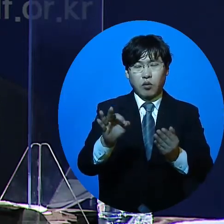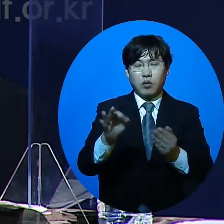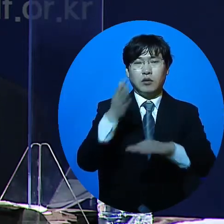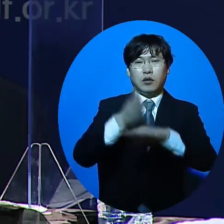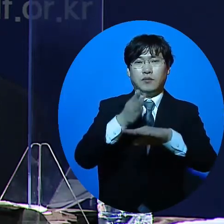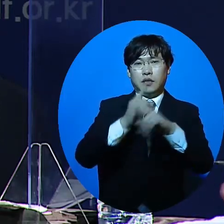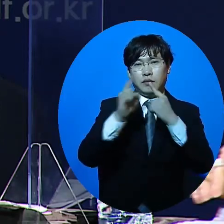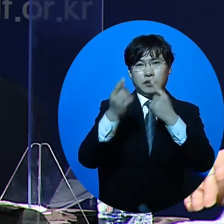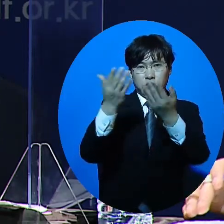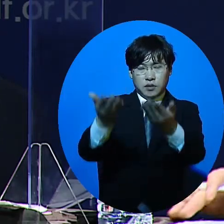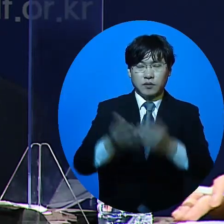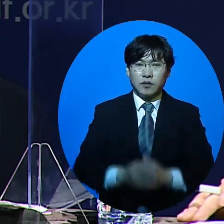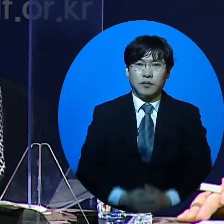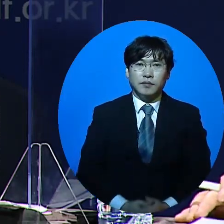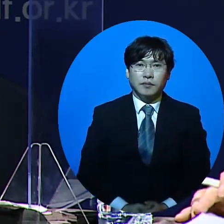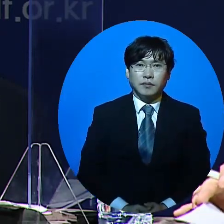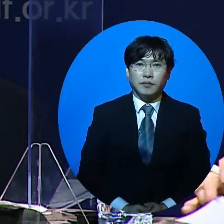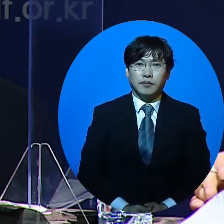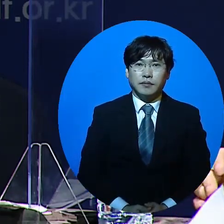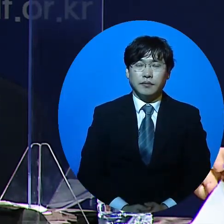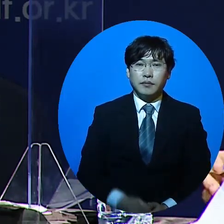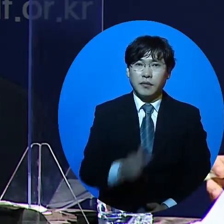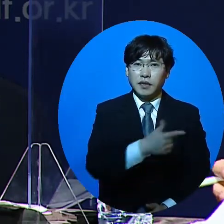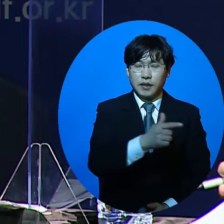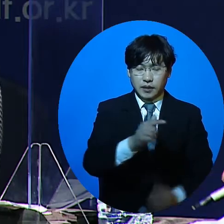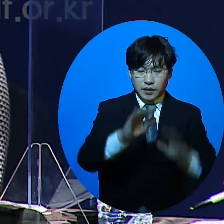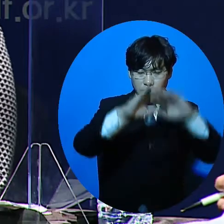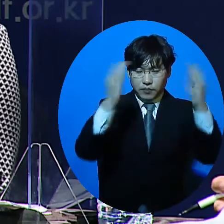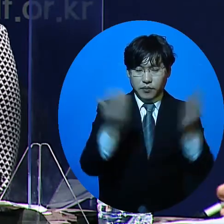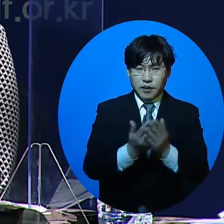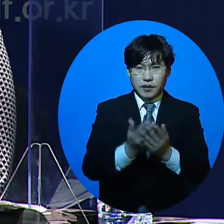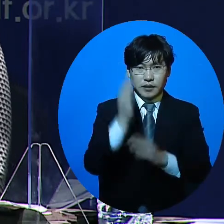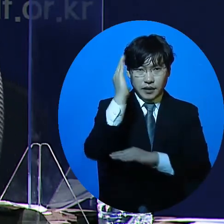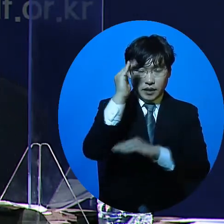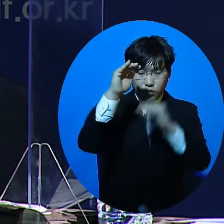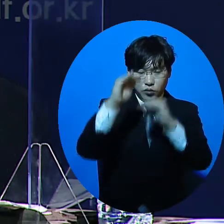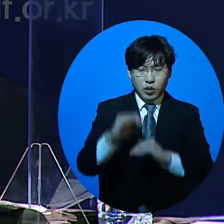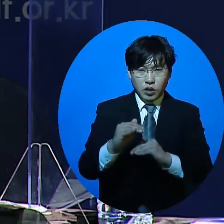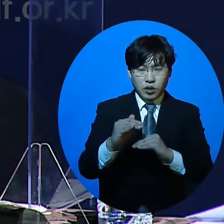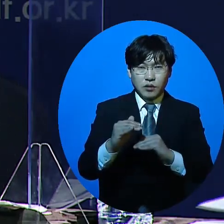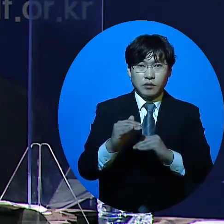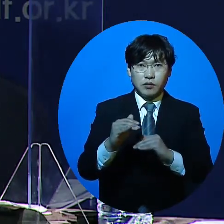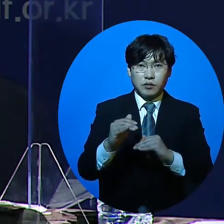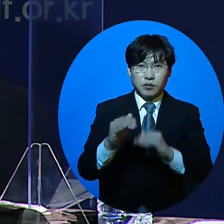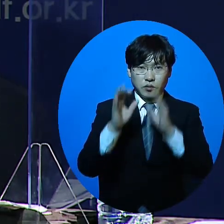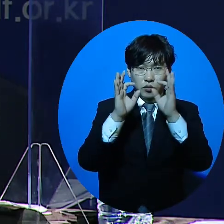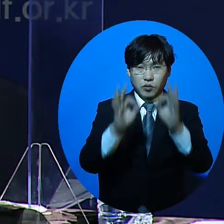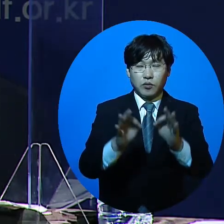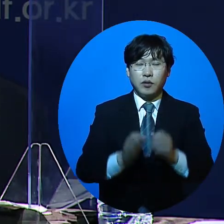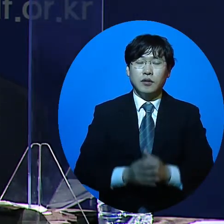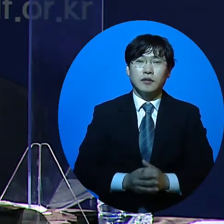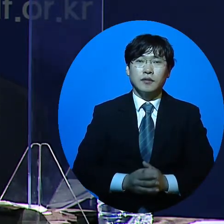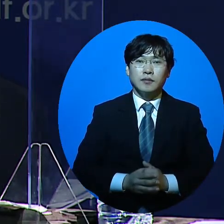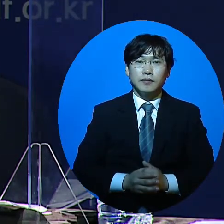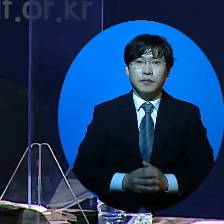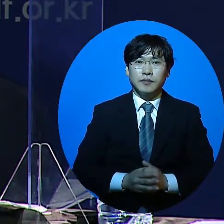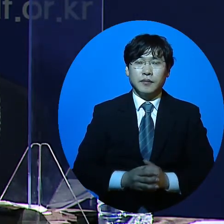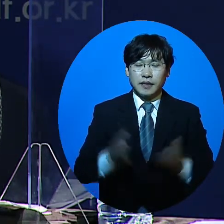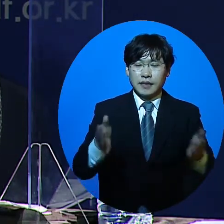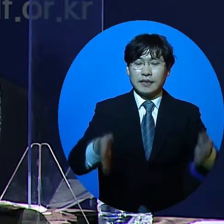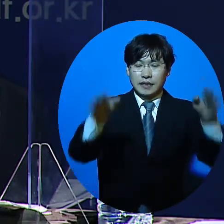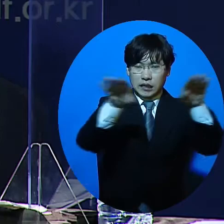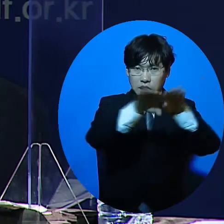없습니다. 여러 가지 말씀 중에 지금